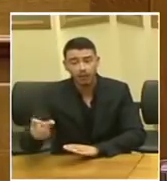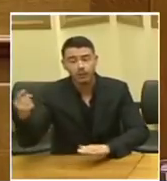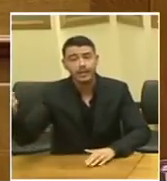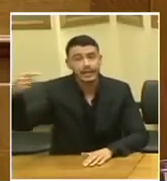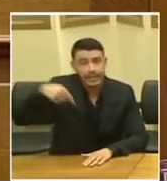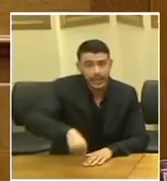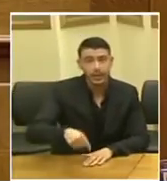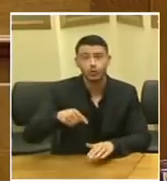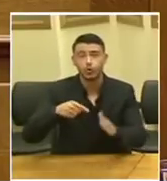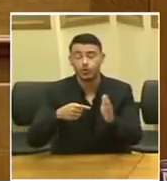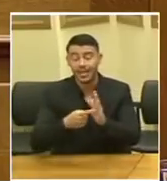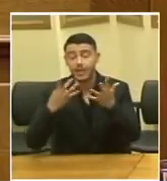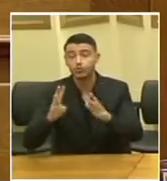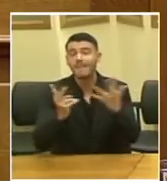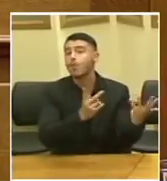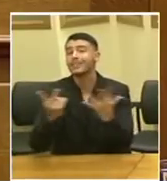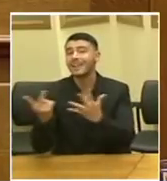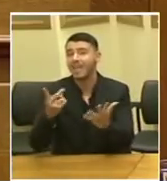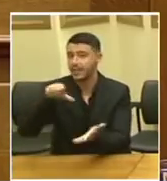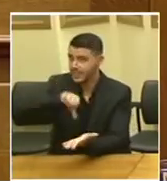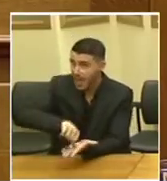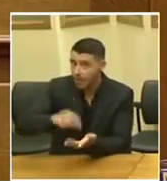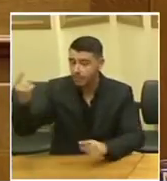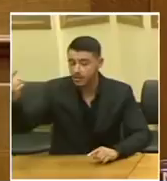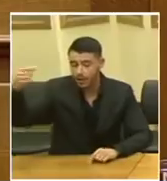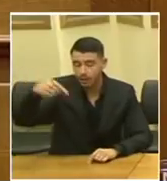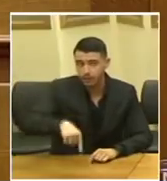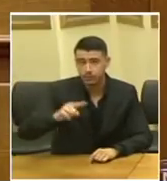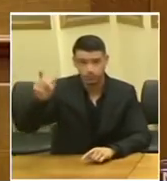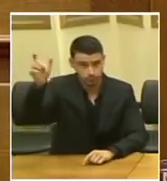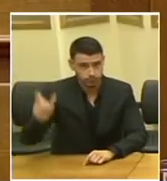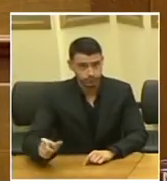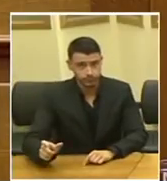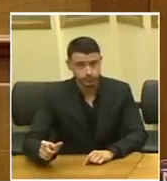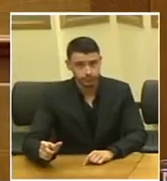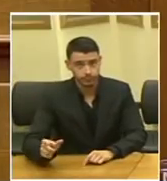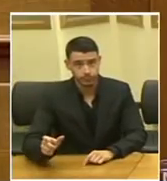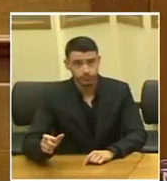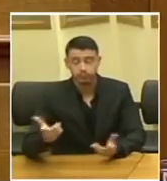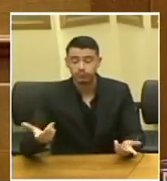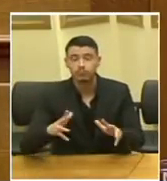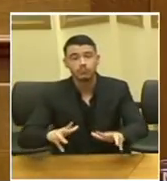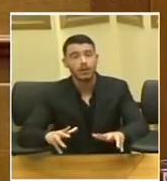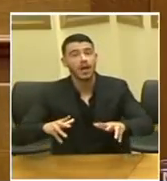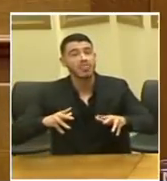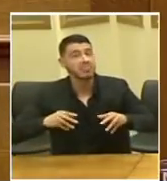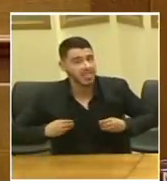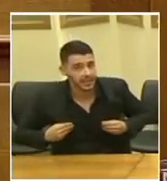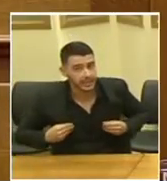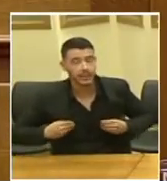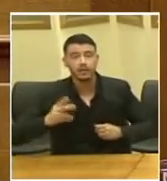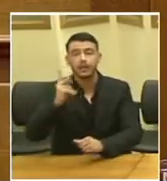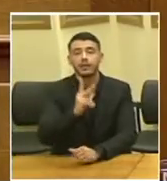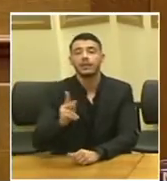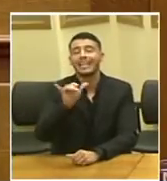1977. Και εκεί στην Αθήνα το 1977 έγινε δεκτή η κυριλλική γλώσσα